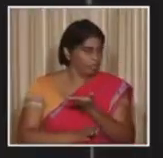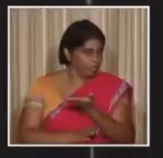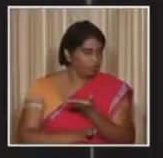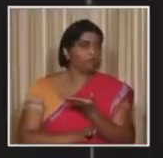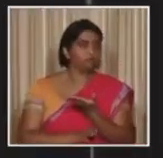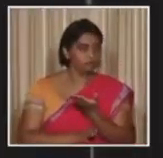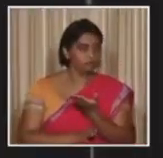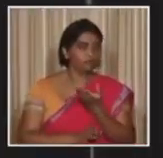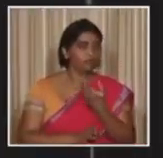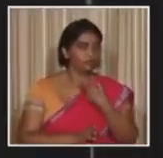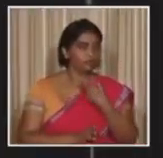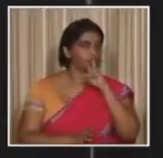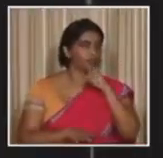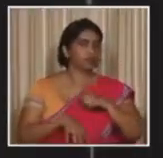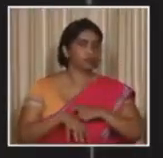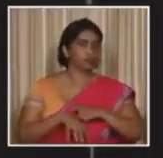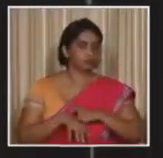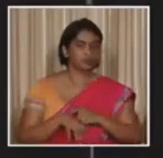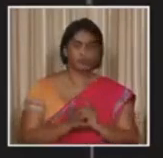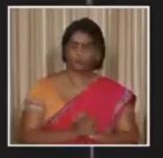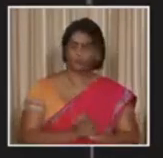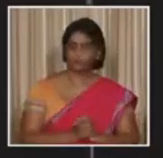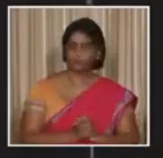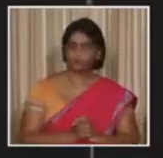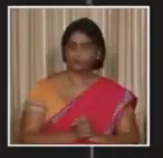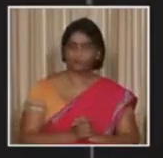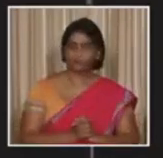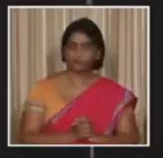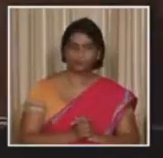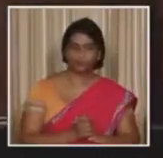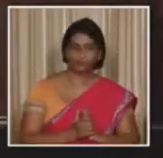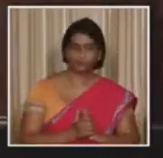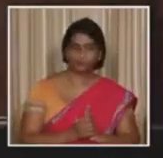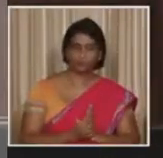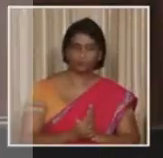එකම අපි පිළිකුල් සහගත ලෙස අපි හෙලා දකිනවා කියන එකත් මේ අවස්ථාවේදී කියා සිටිනවා.